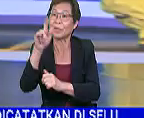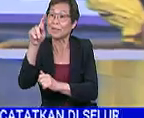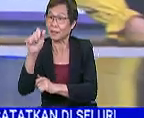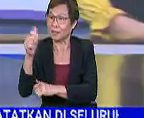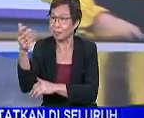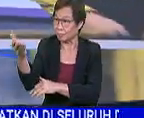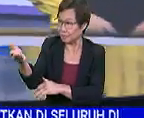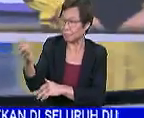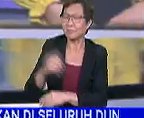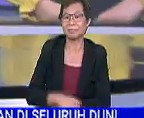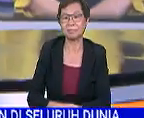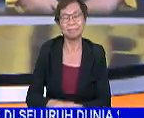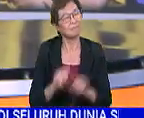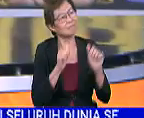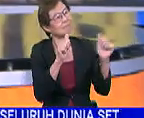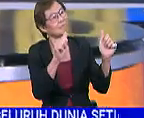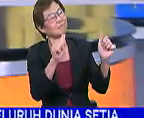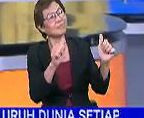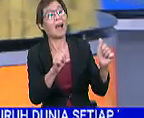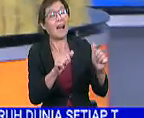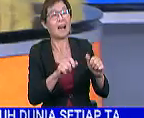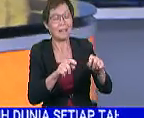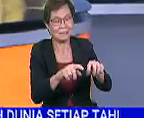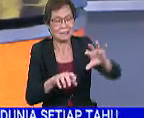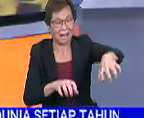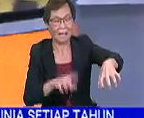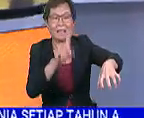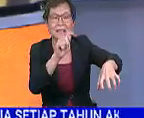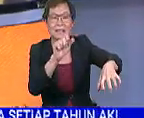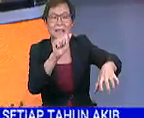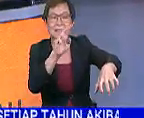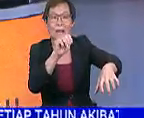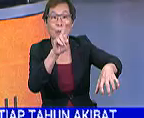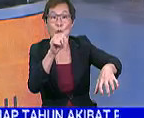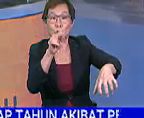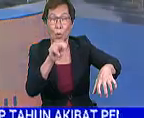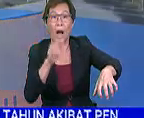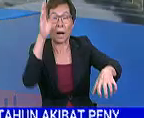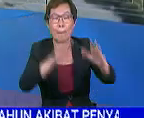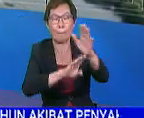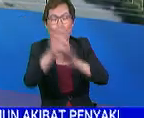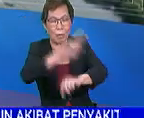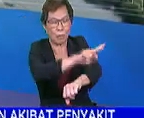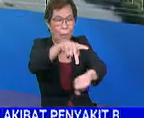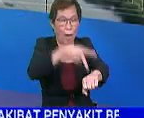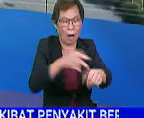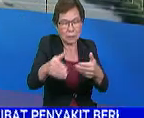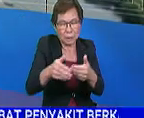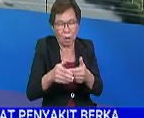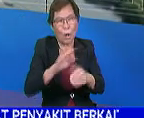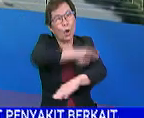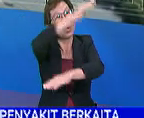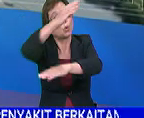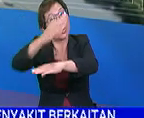Rita baik daerah Tambunan akan melaksanakan pembangunan Padang ragut di kampung nandal berdekatan gunung